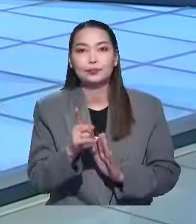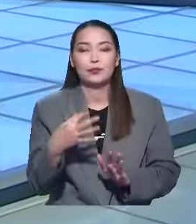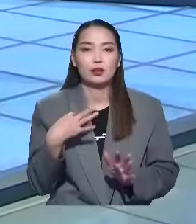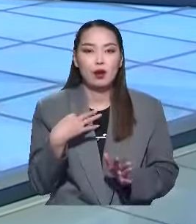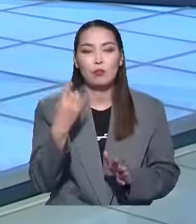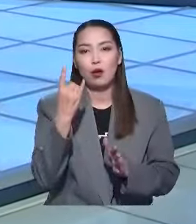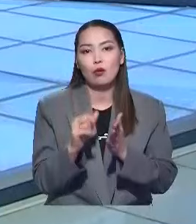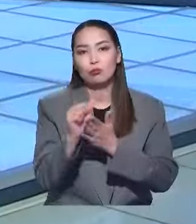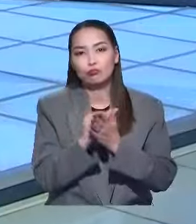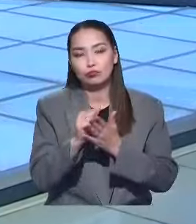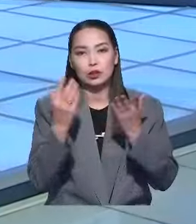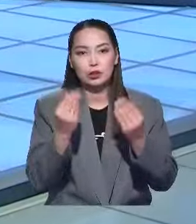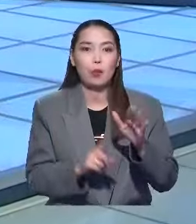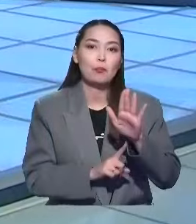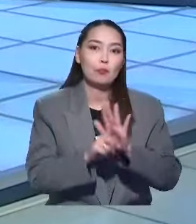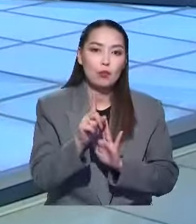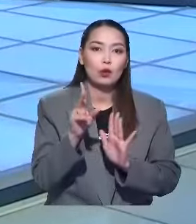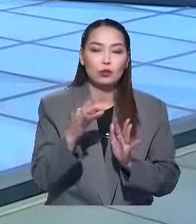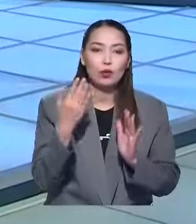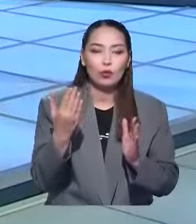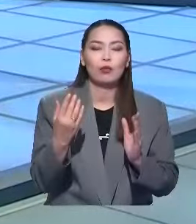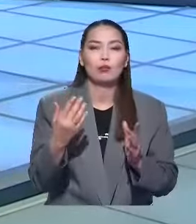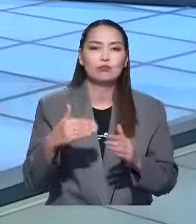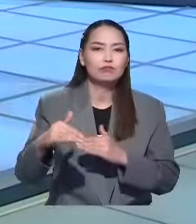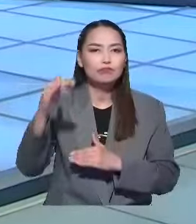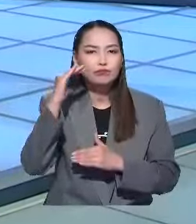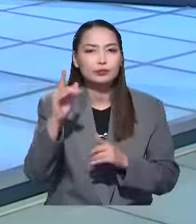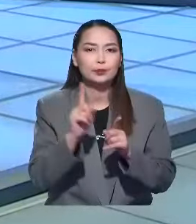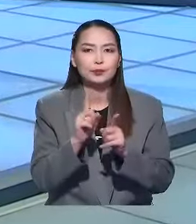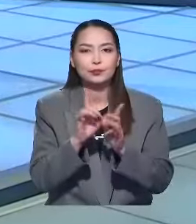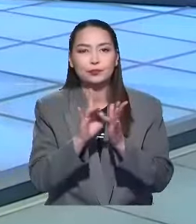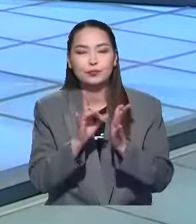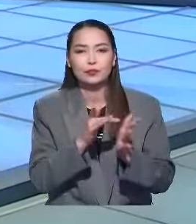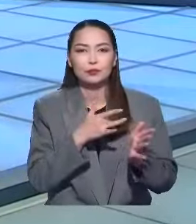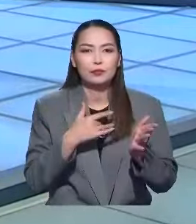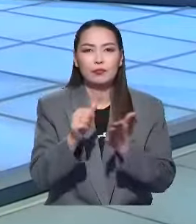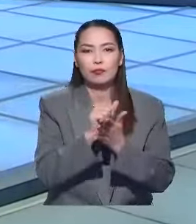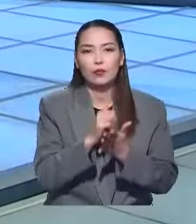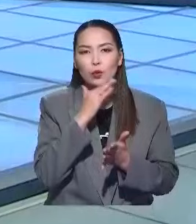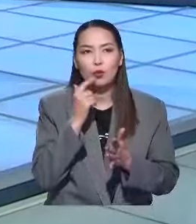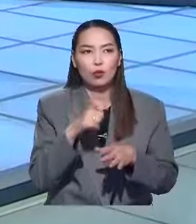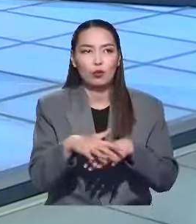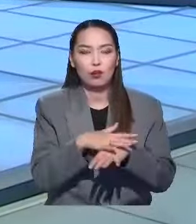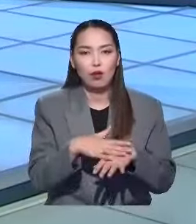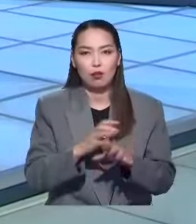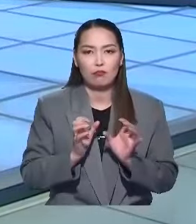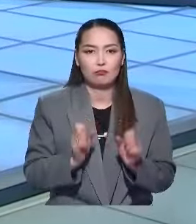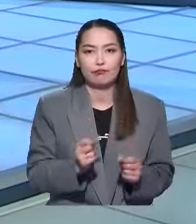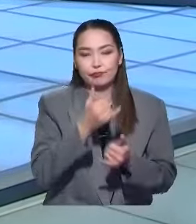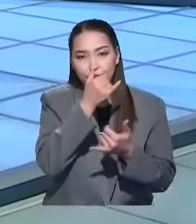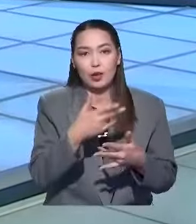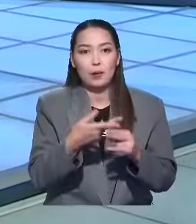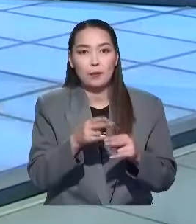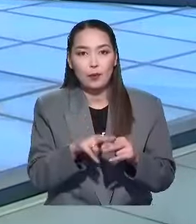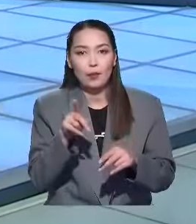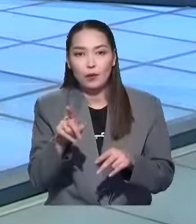жуу кезеңі басталды. Алайда, зәулім ғимараттардың әйнектерін шаң тозаңнан тазарту көптің жүрегі дауаламайды. Осы сәтте